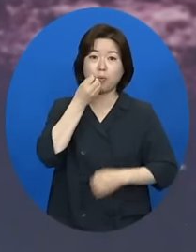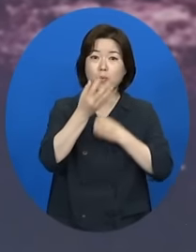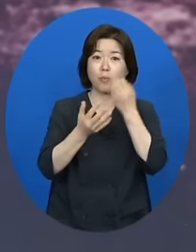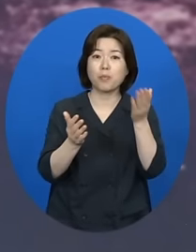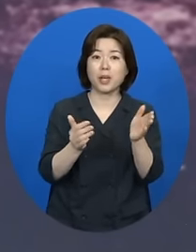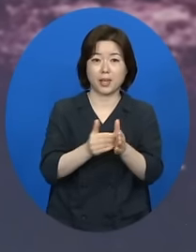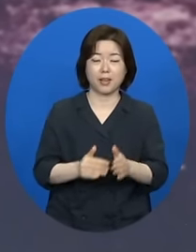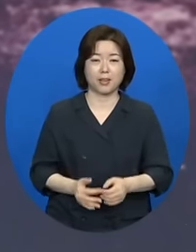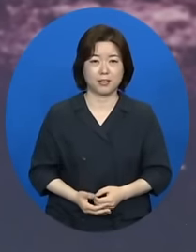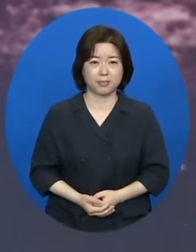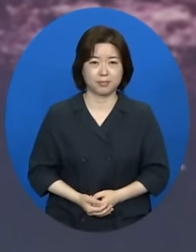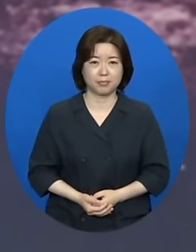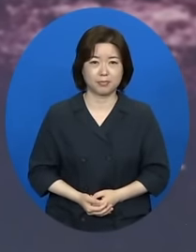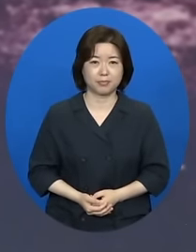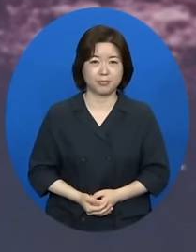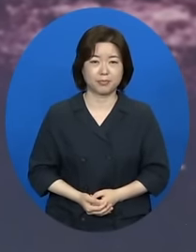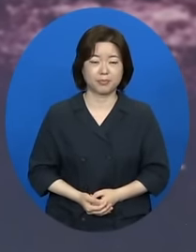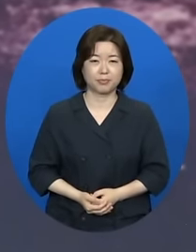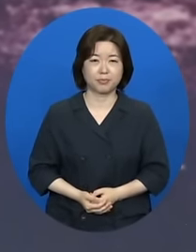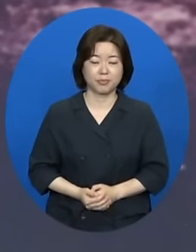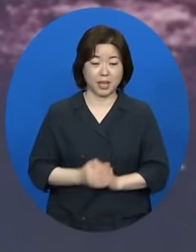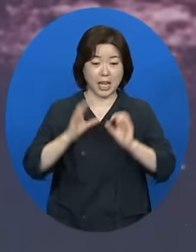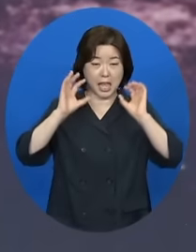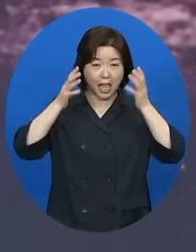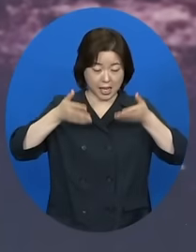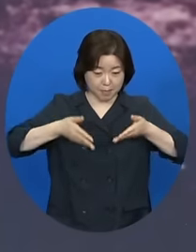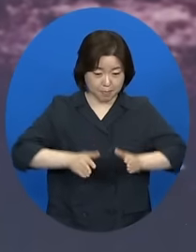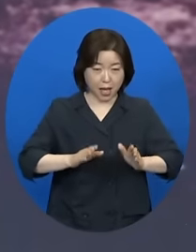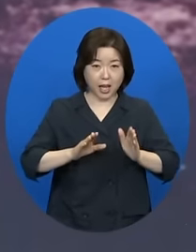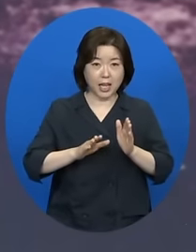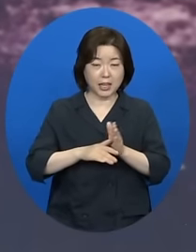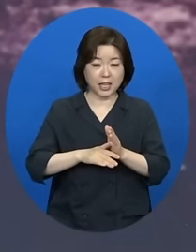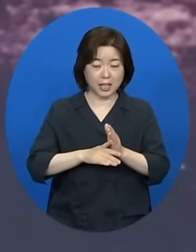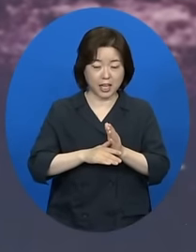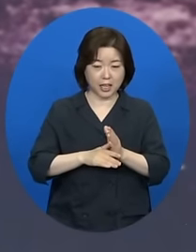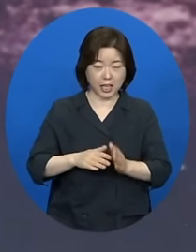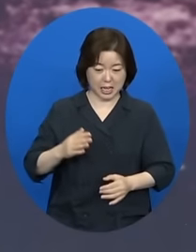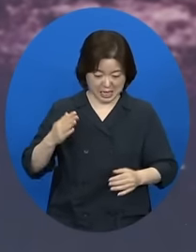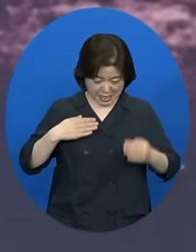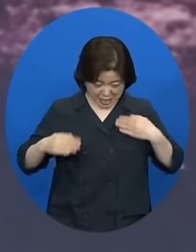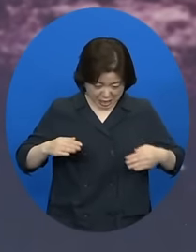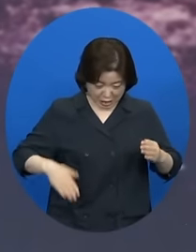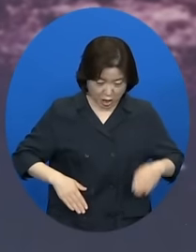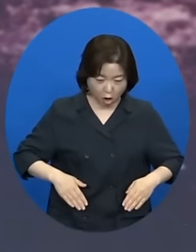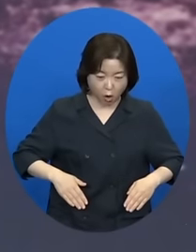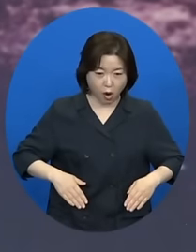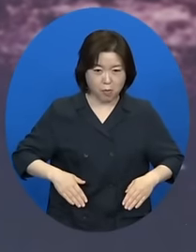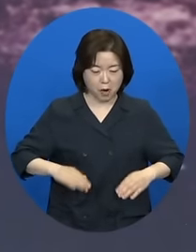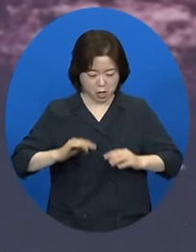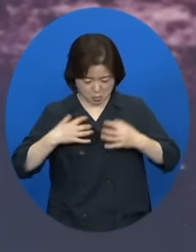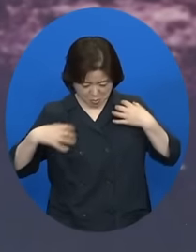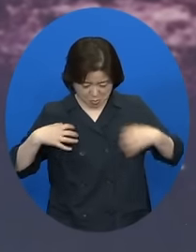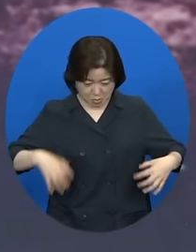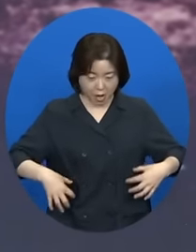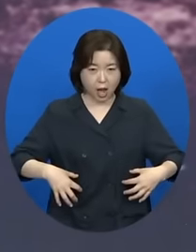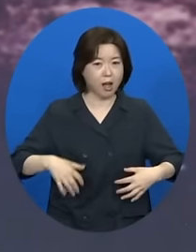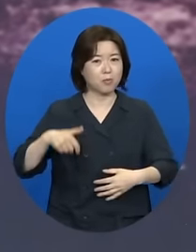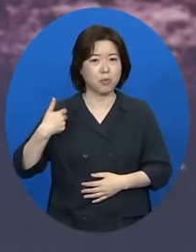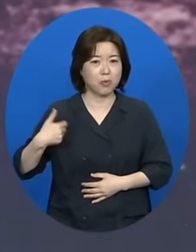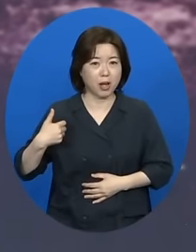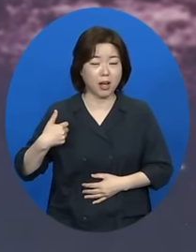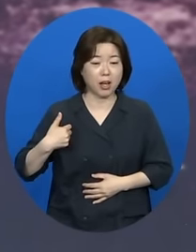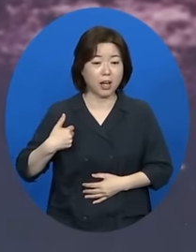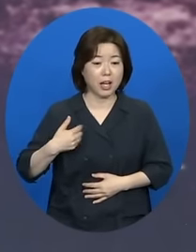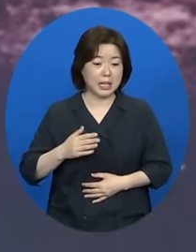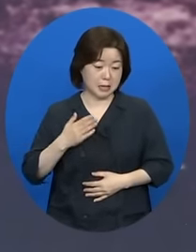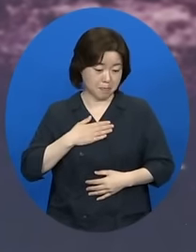거예요. 그러니까 새끼를 낳을 때 점 있는 양이 나올지 얼룩무늬가 나올지 어떻게 합니까? 야, 점 있는 것은